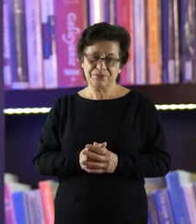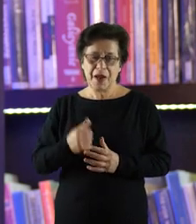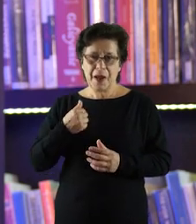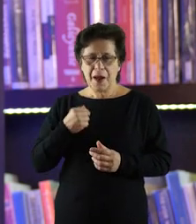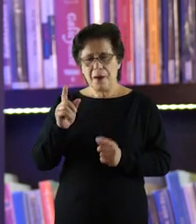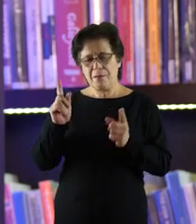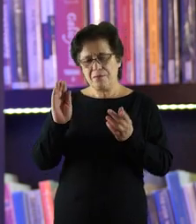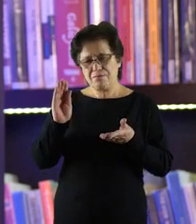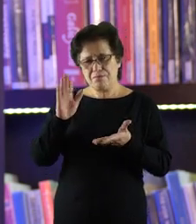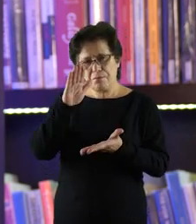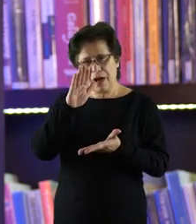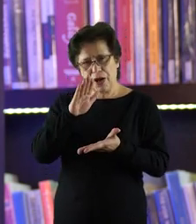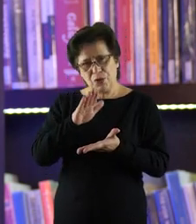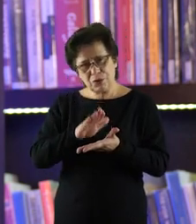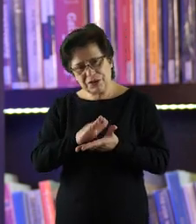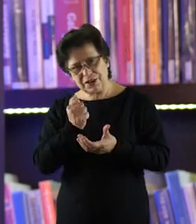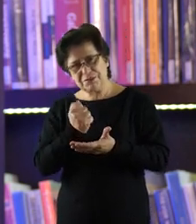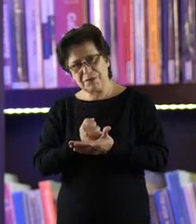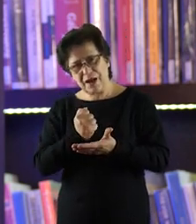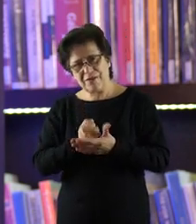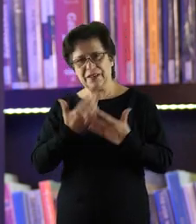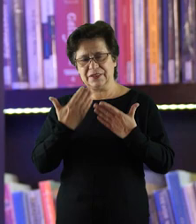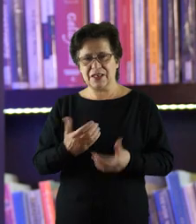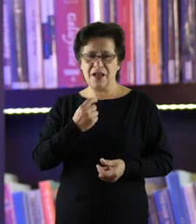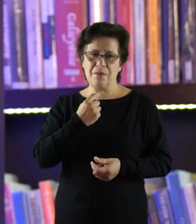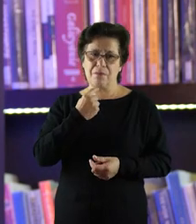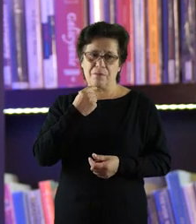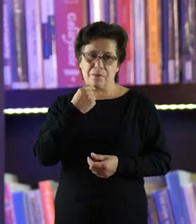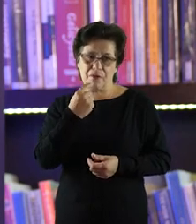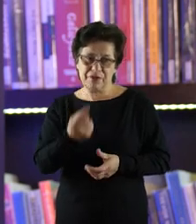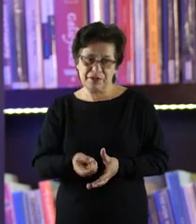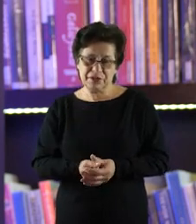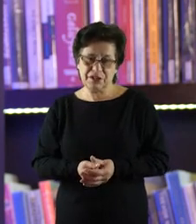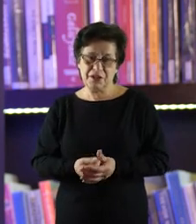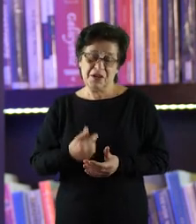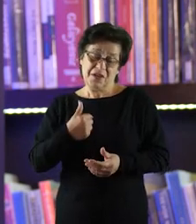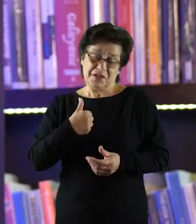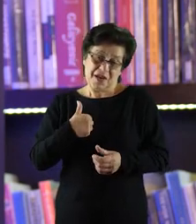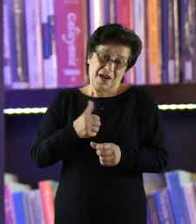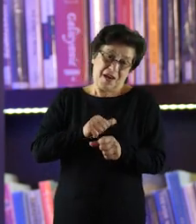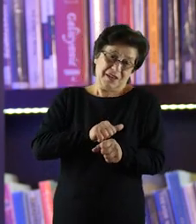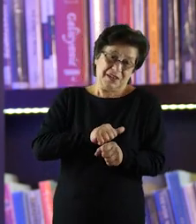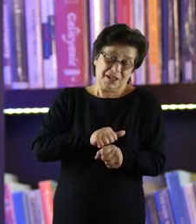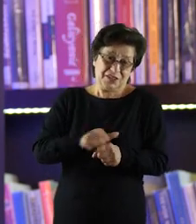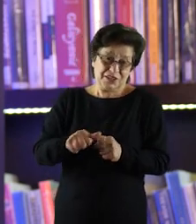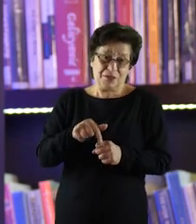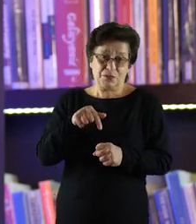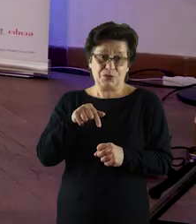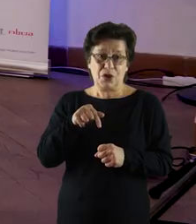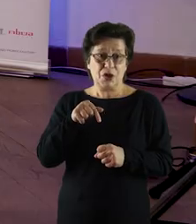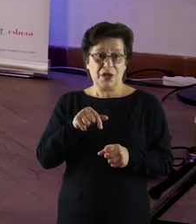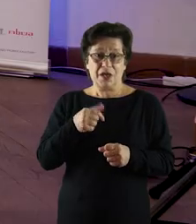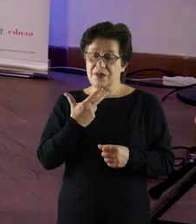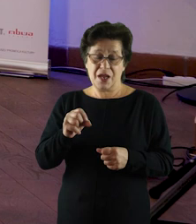sensie, jeżeli oczywiście pozwolicie, to powiem, że czuję się Waszą ziomalką. Nie to, że mieszkam